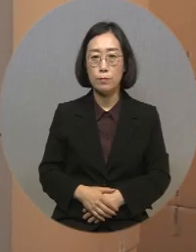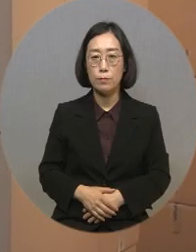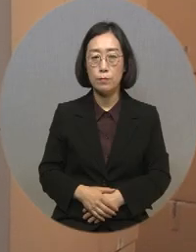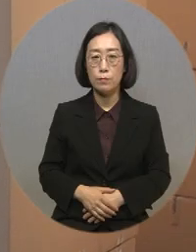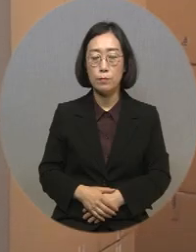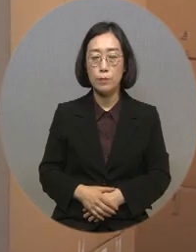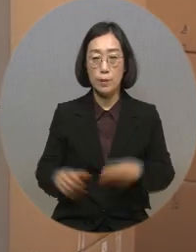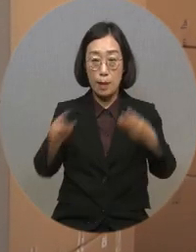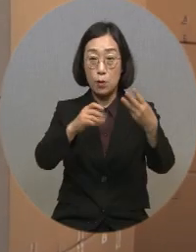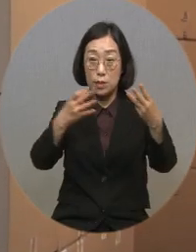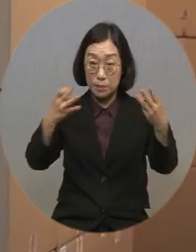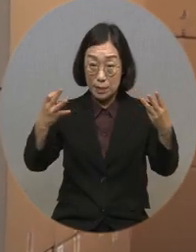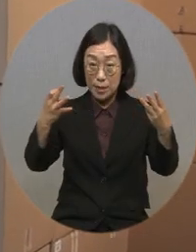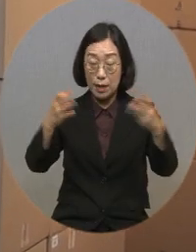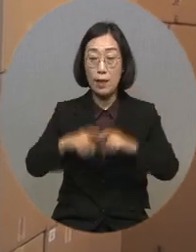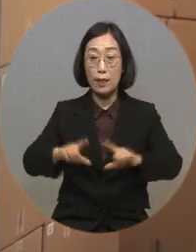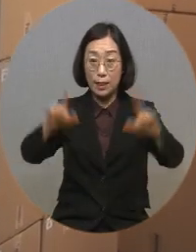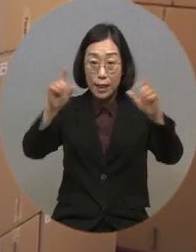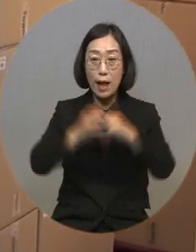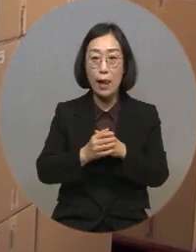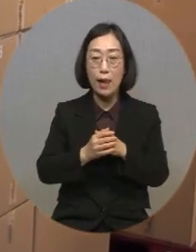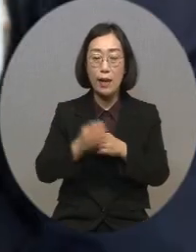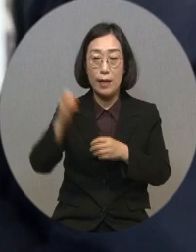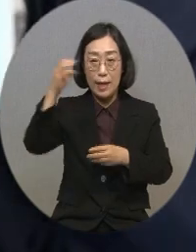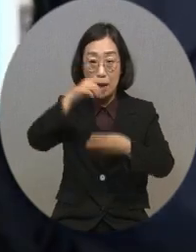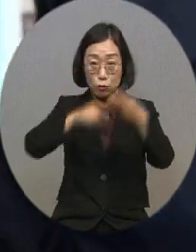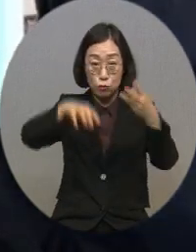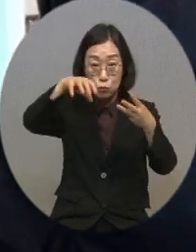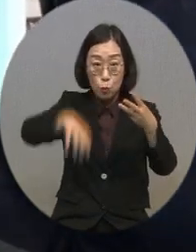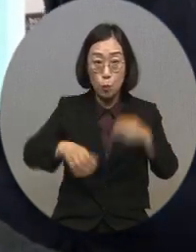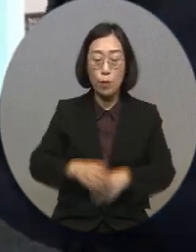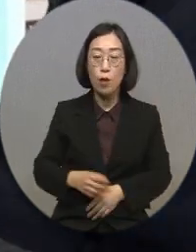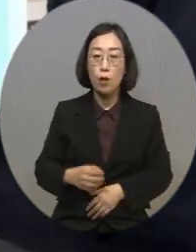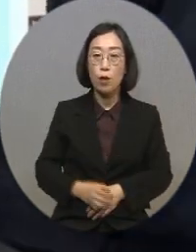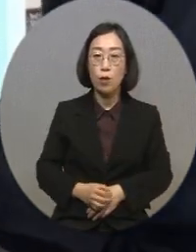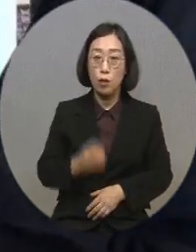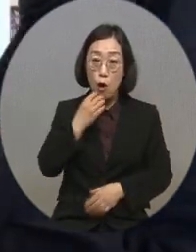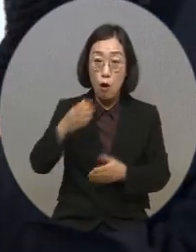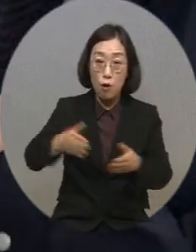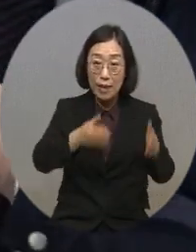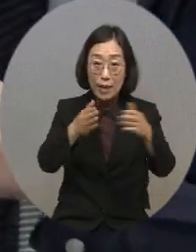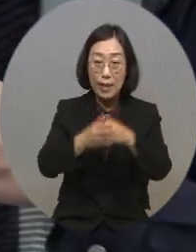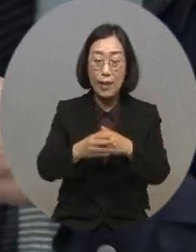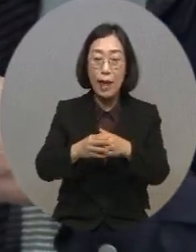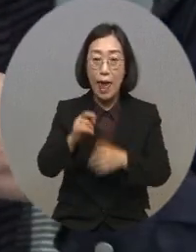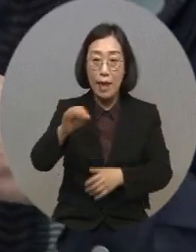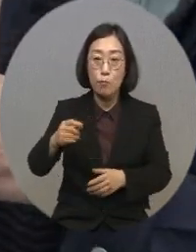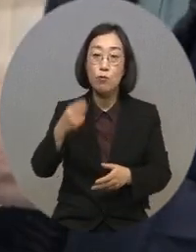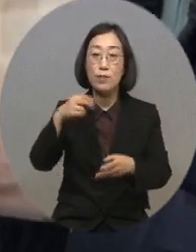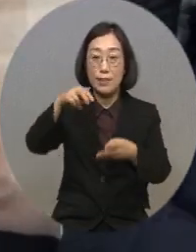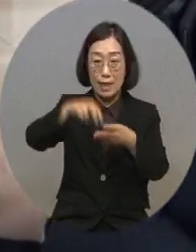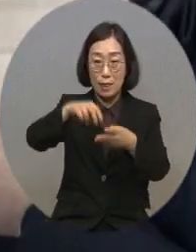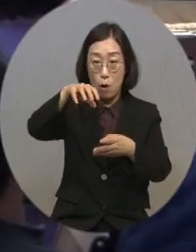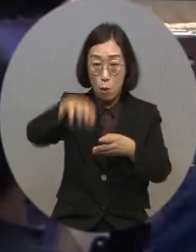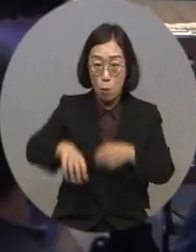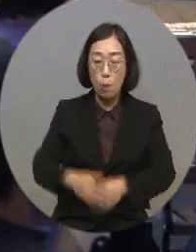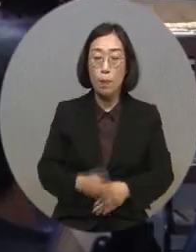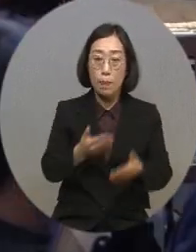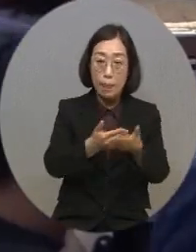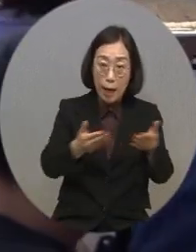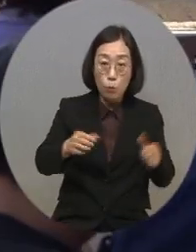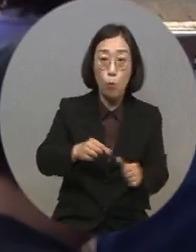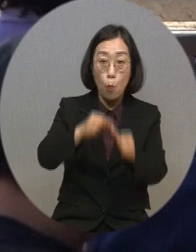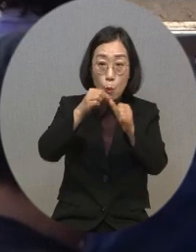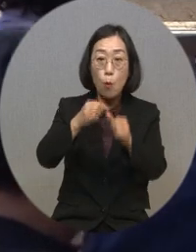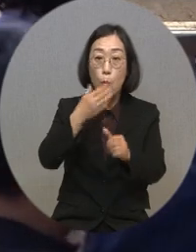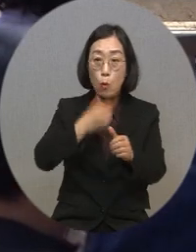지난 14일 양주시 남면 발달장애인 작가들을 위한 공간 경기 에이블아트센터입니다. 사단법인 나눔고용복지재단